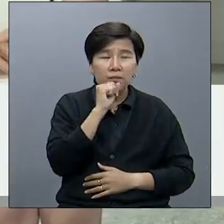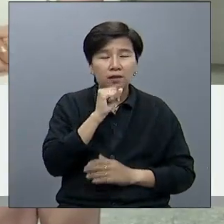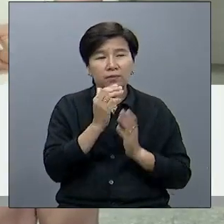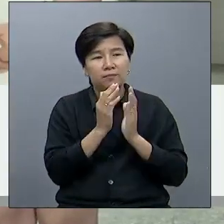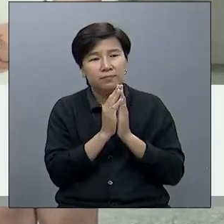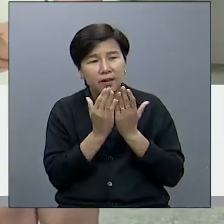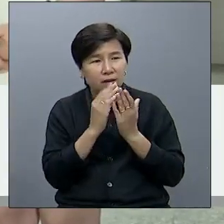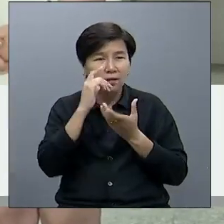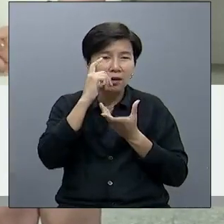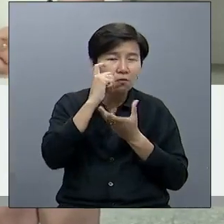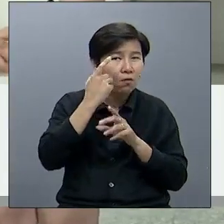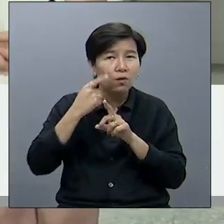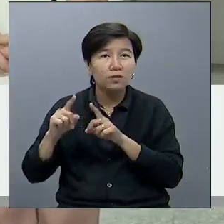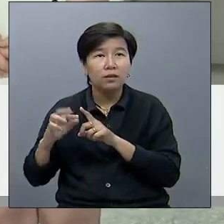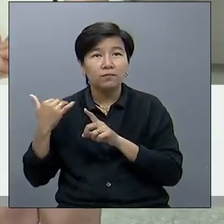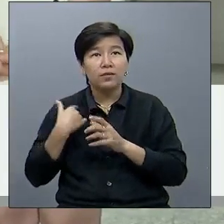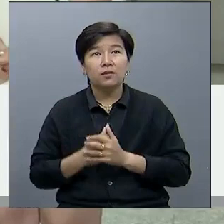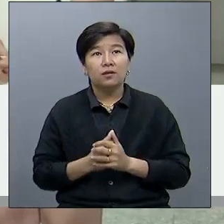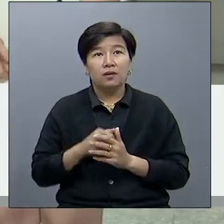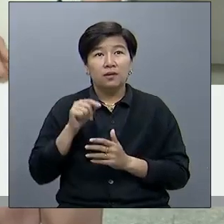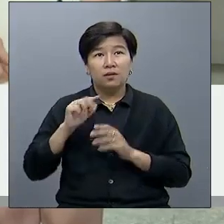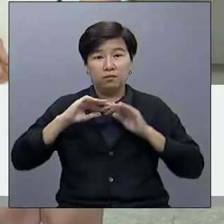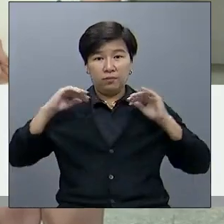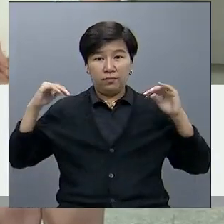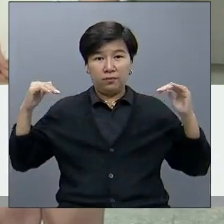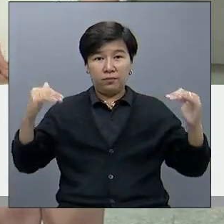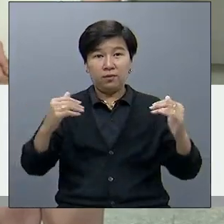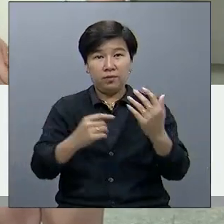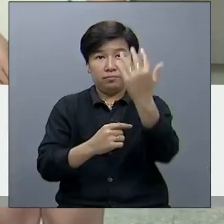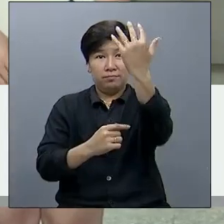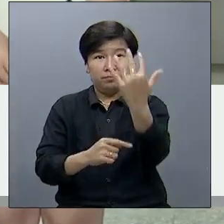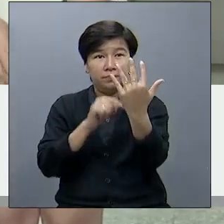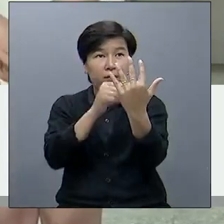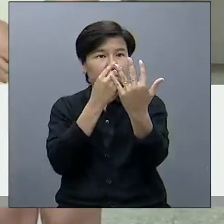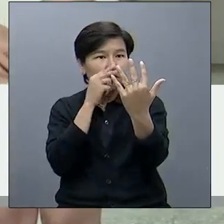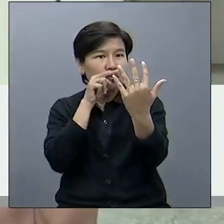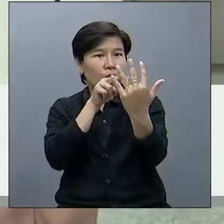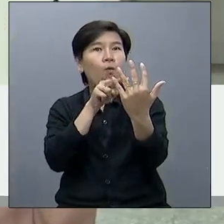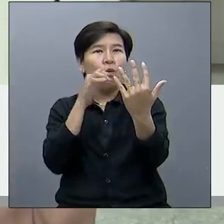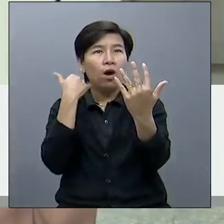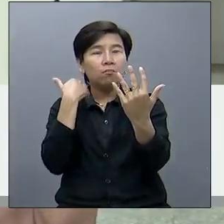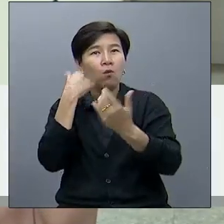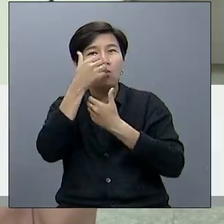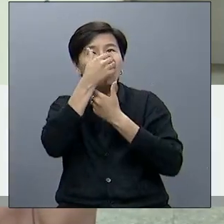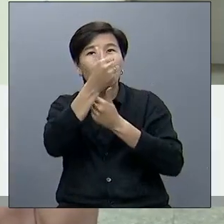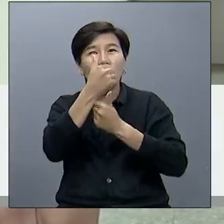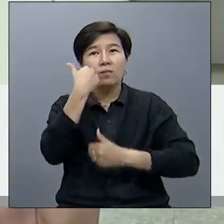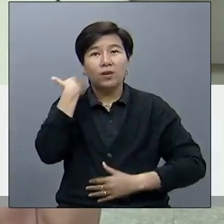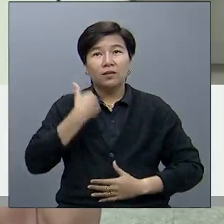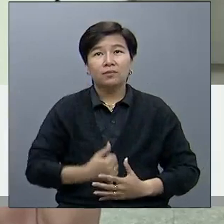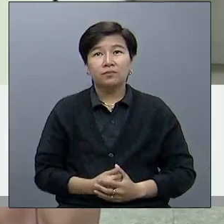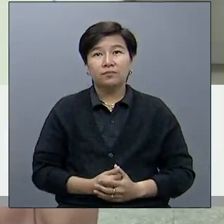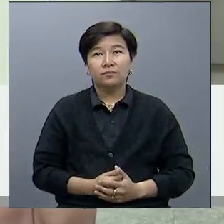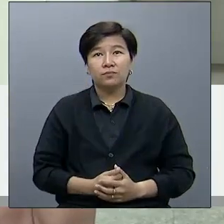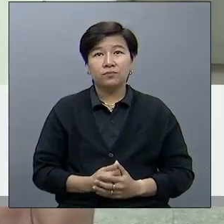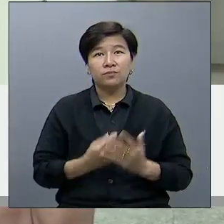ายตอนนี้หลังจากที่แสดงราชมังก็แบบเริ่มมีคนมาแบบเมนมาติดตามอะไรเยอะมากขึ ้ น แน่นอนค่ะว่าเราอ่ะเต็มที่กันหม